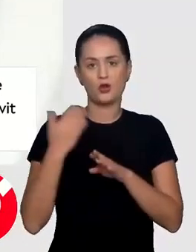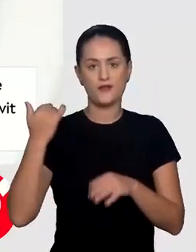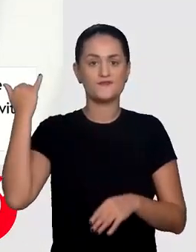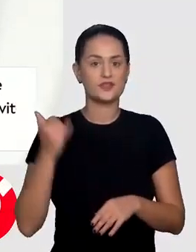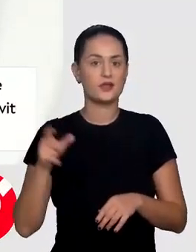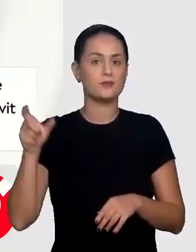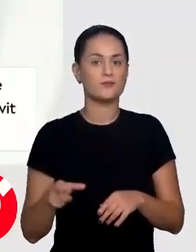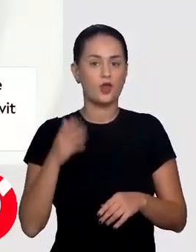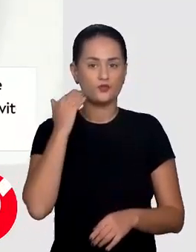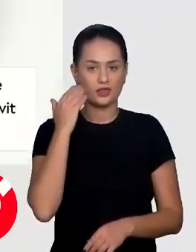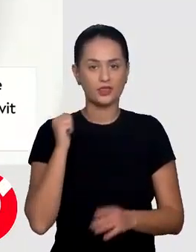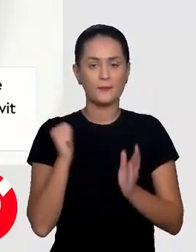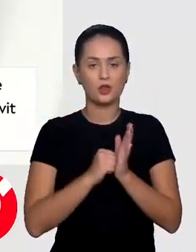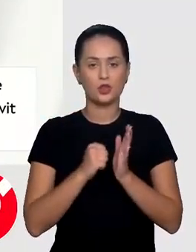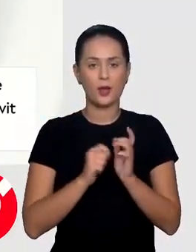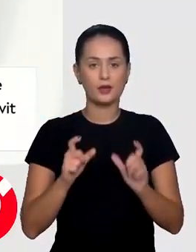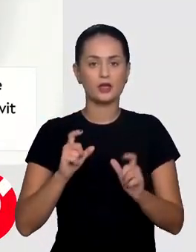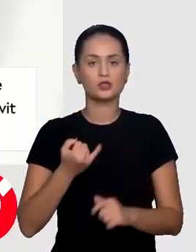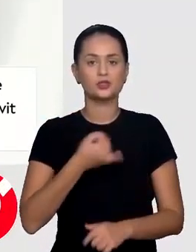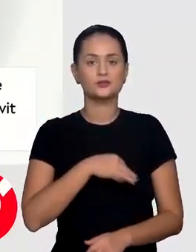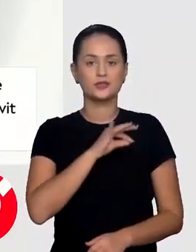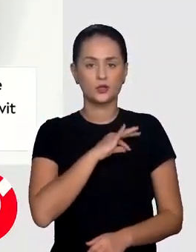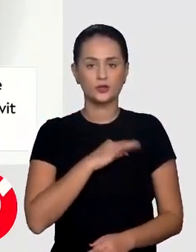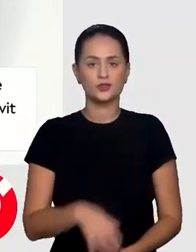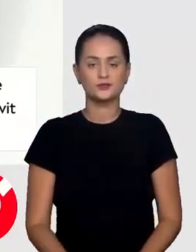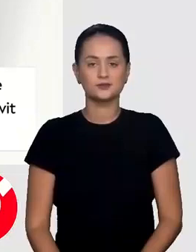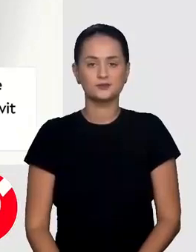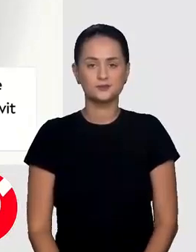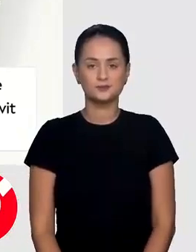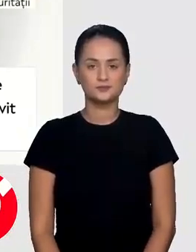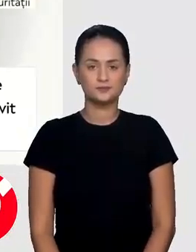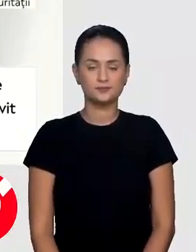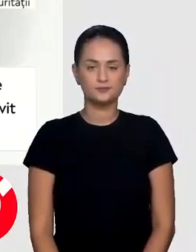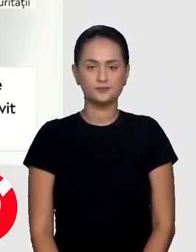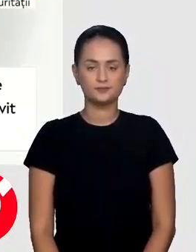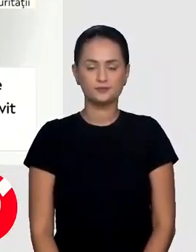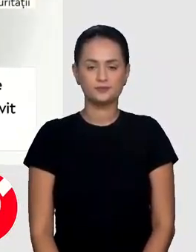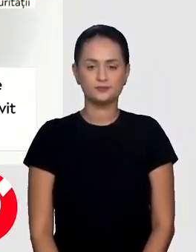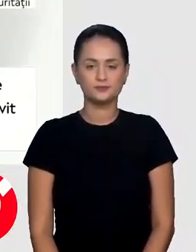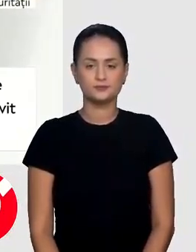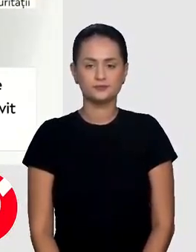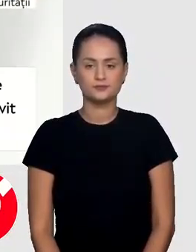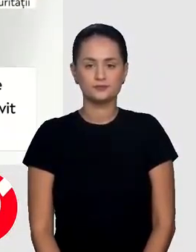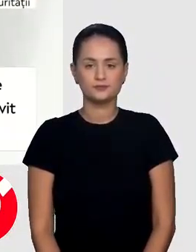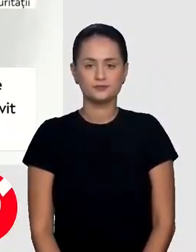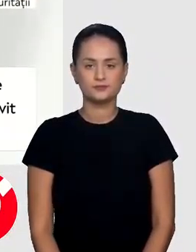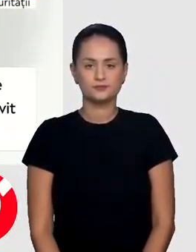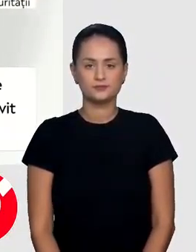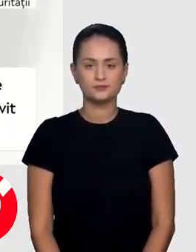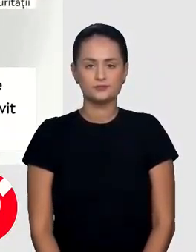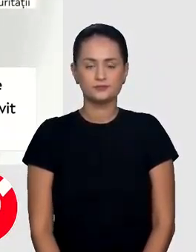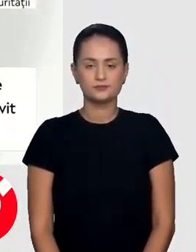acum Andreea Soare de la Monitorul Apărării Securității. Andreea, bine te-am regăsit. Care sunt ultimele informații de pe front?